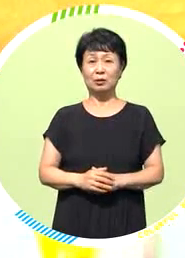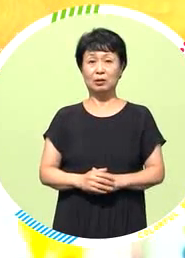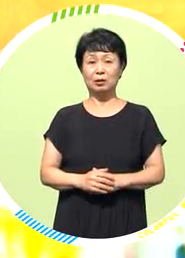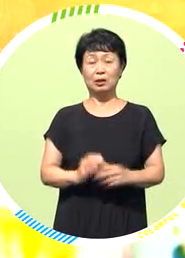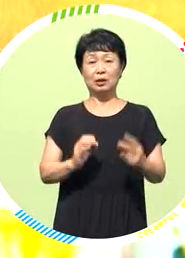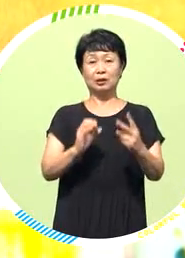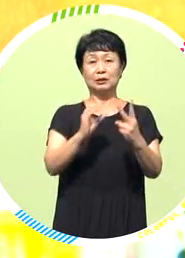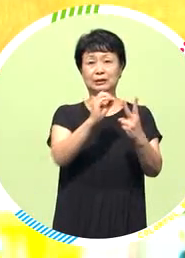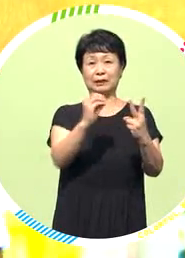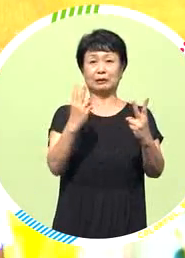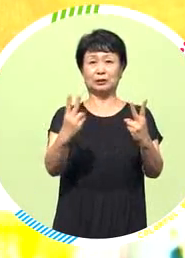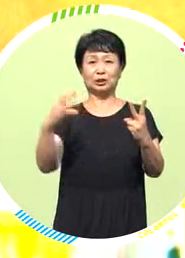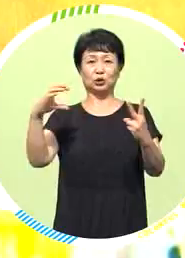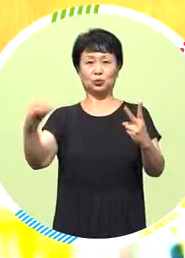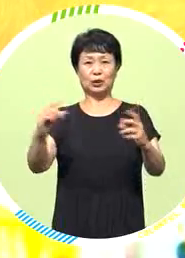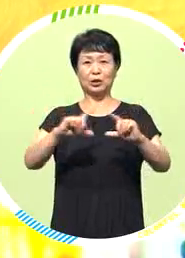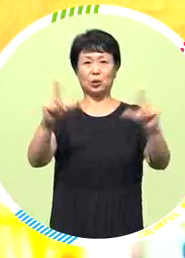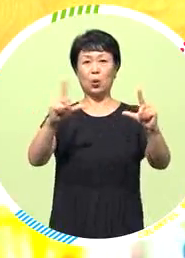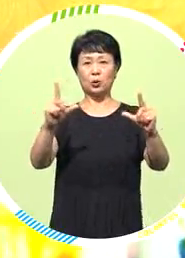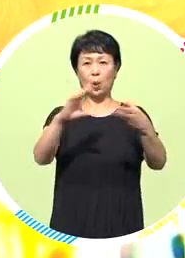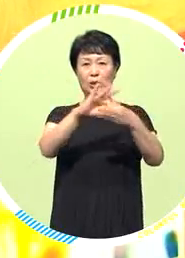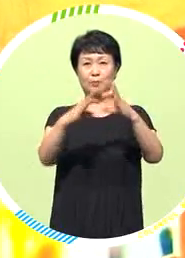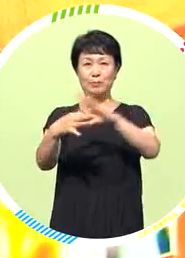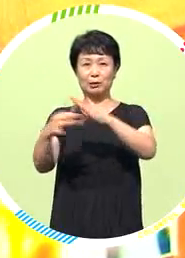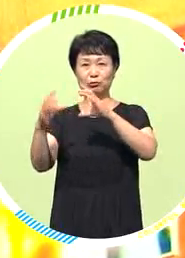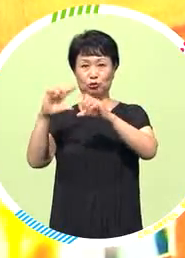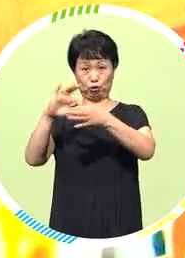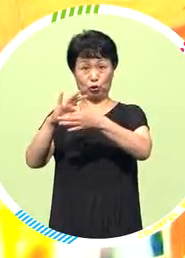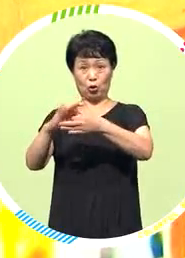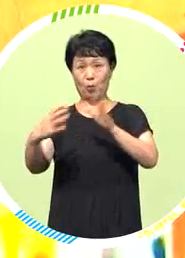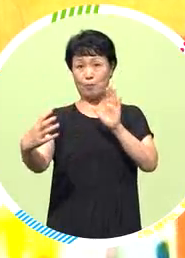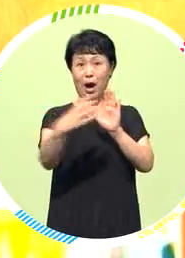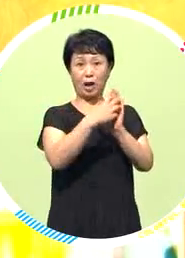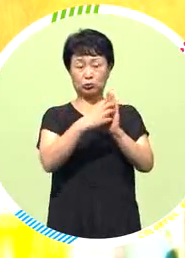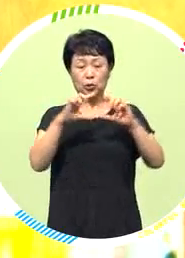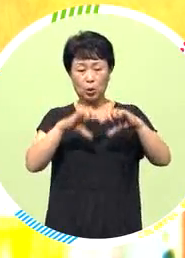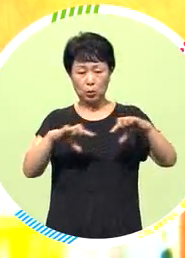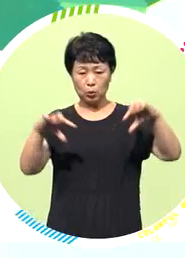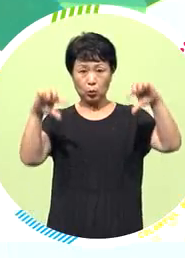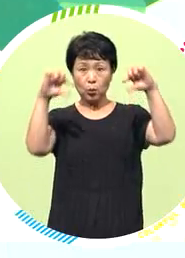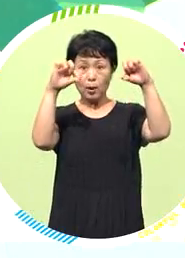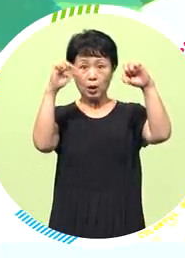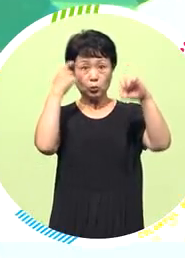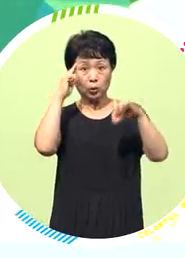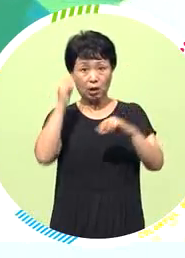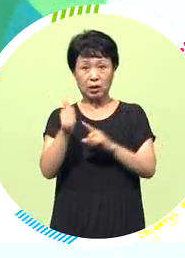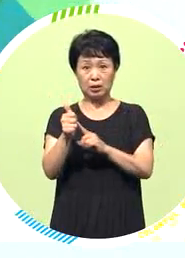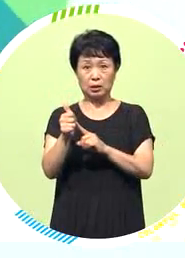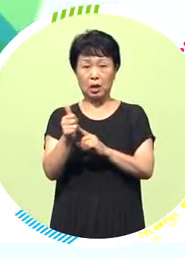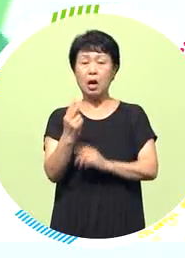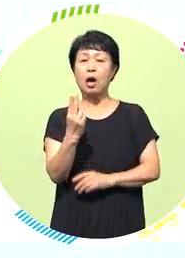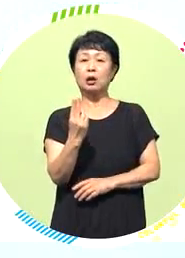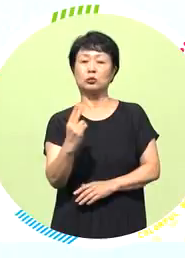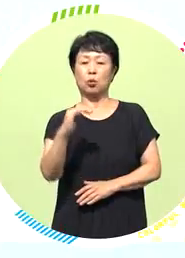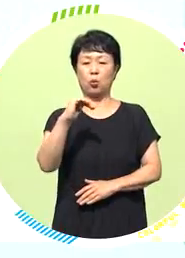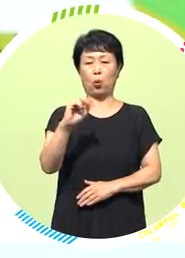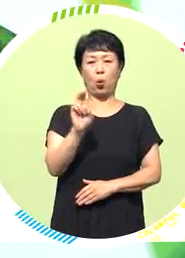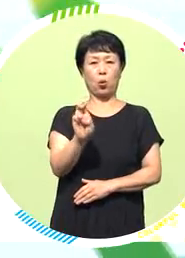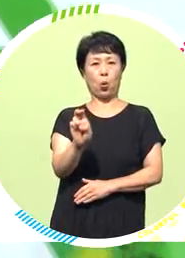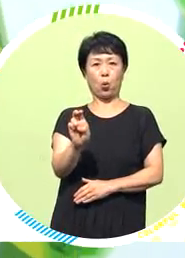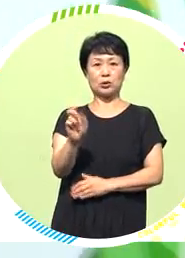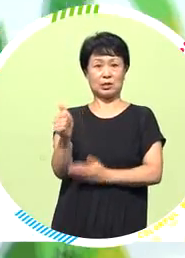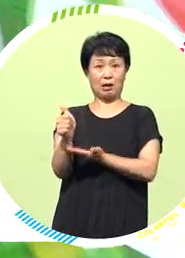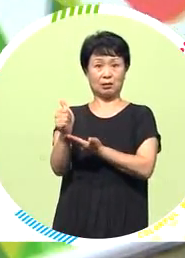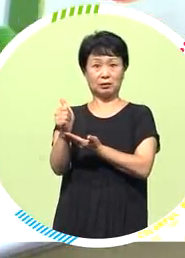2020年東京オリンピックの、ロゴマーク市松模様の作ってくれたアーティストの所さんが、まず描いてくれて、江ノ島